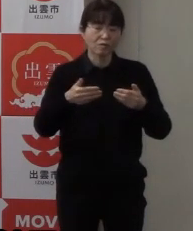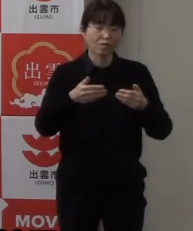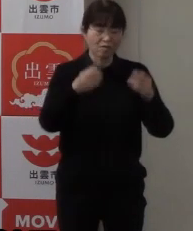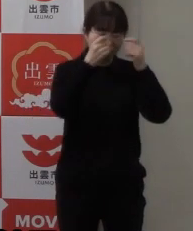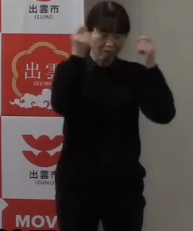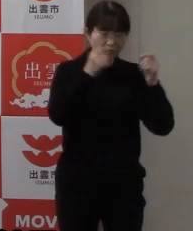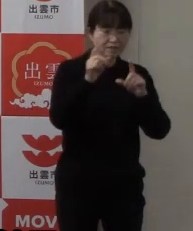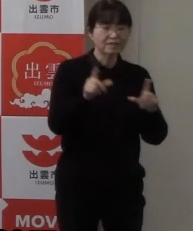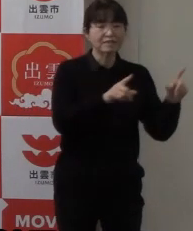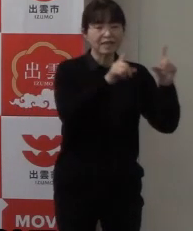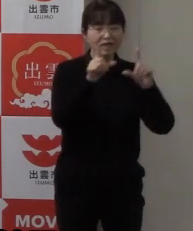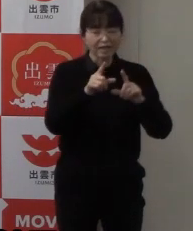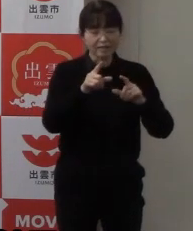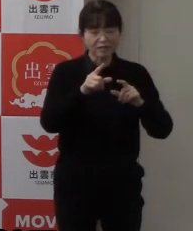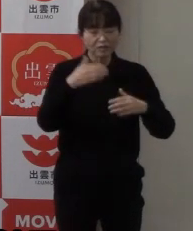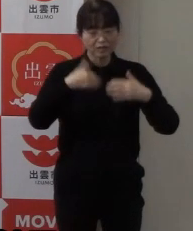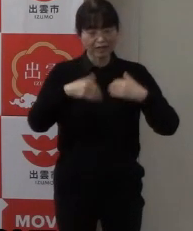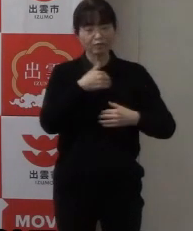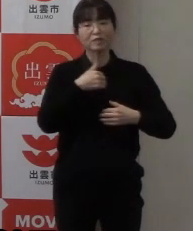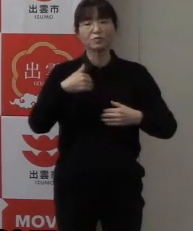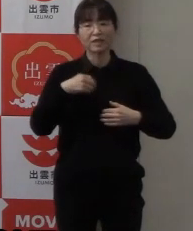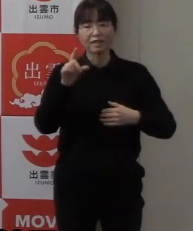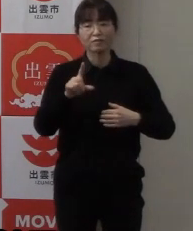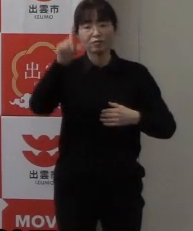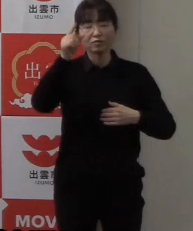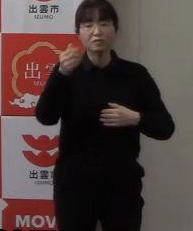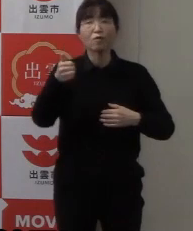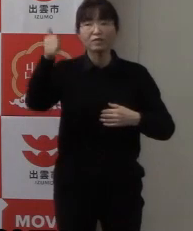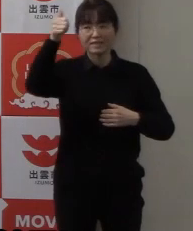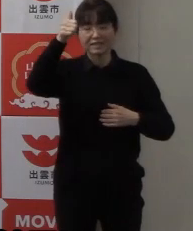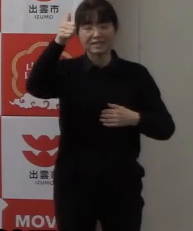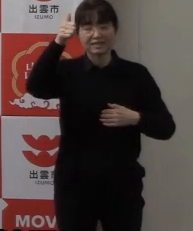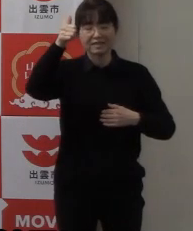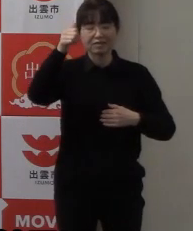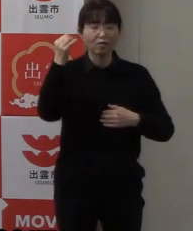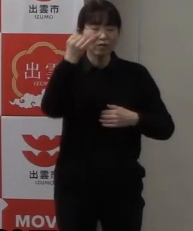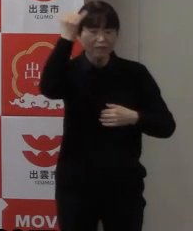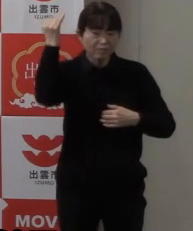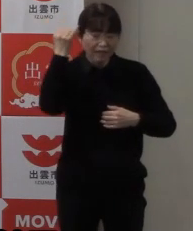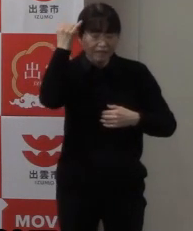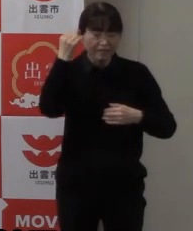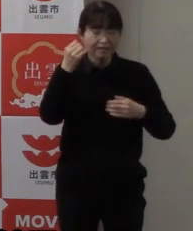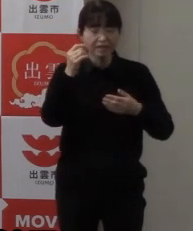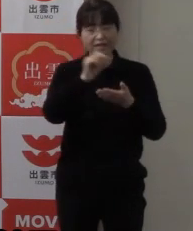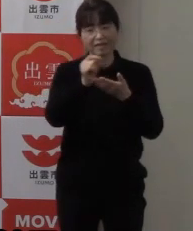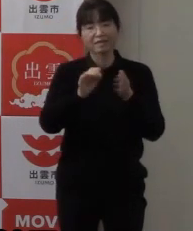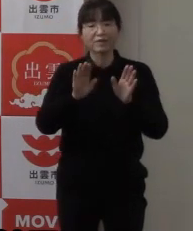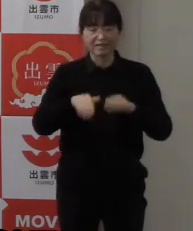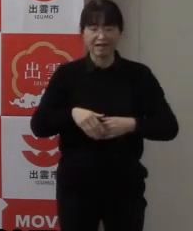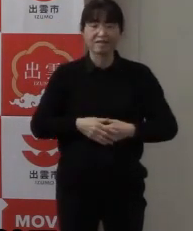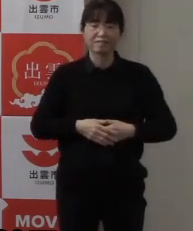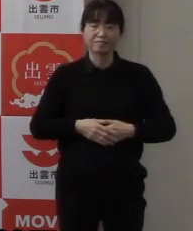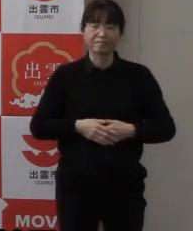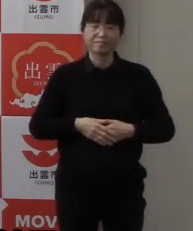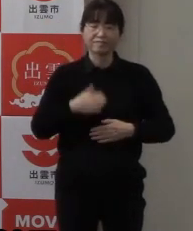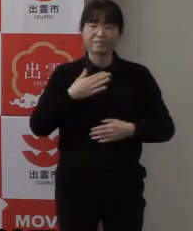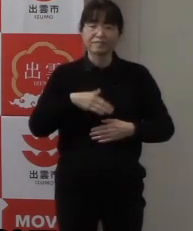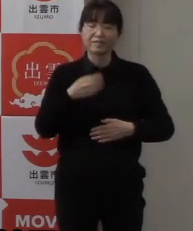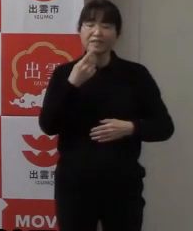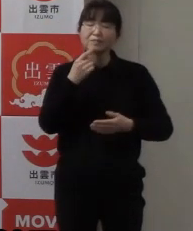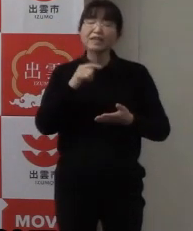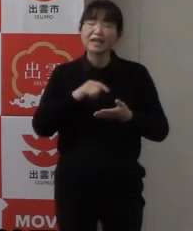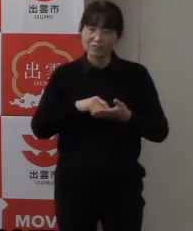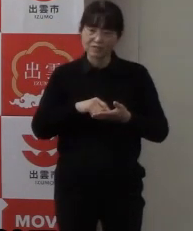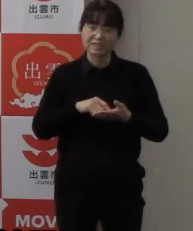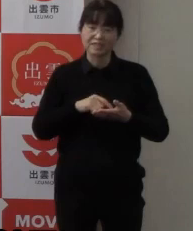むことができる上司をイメージしたということであります。親しみやすさだったりとか